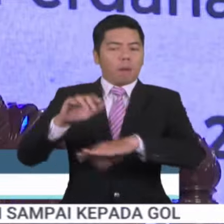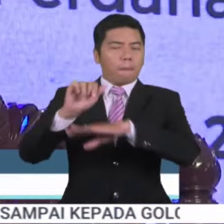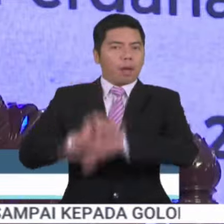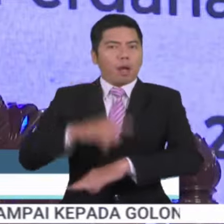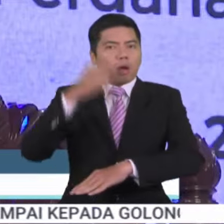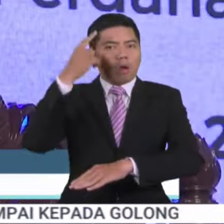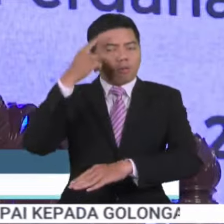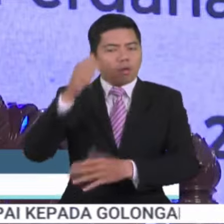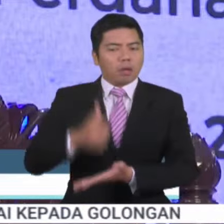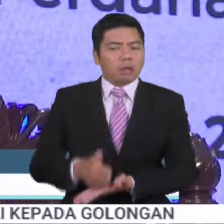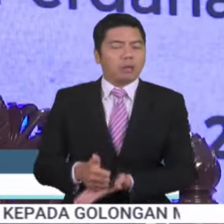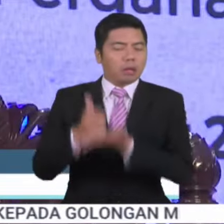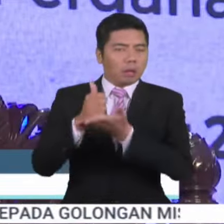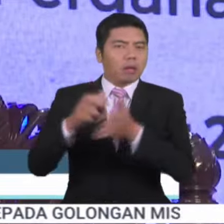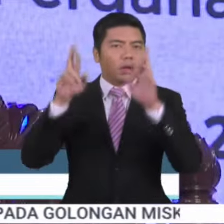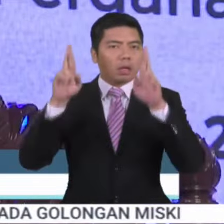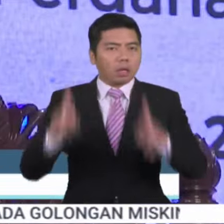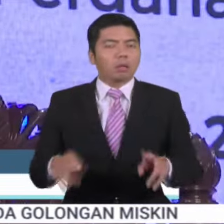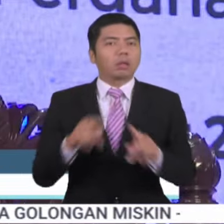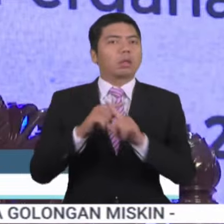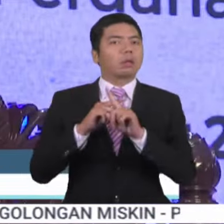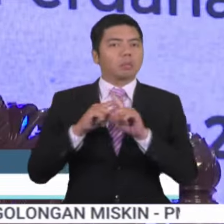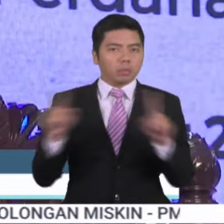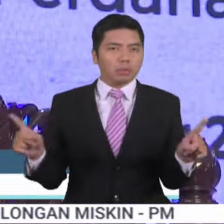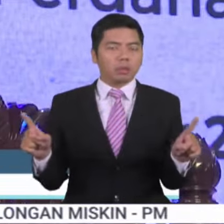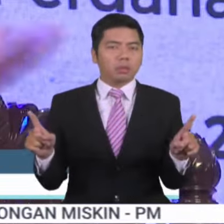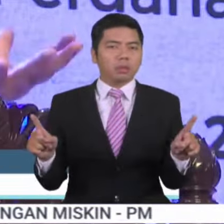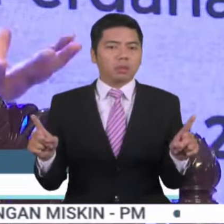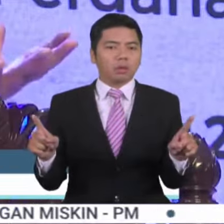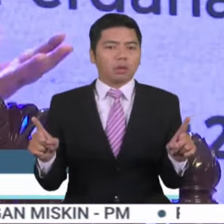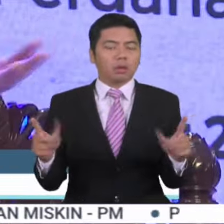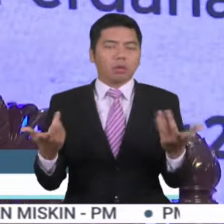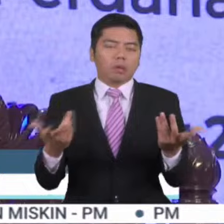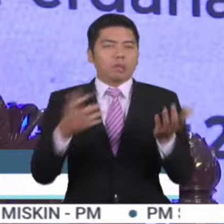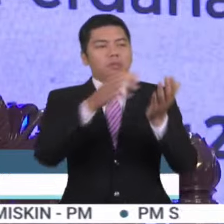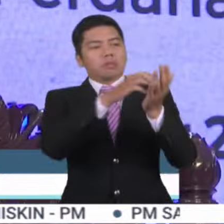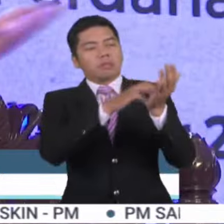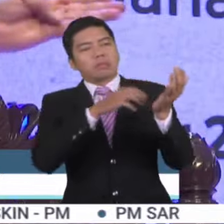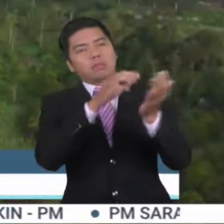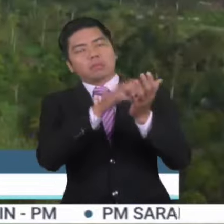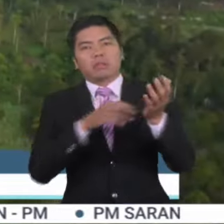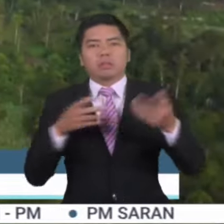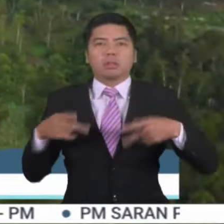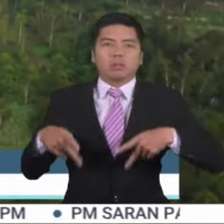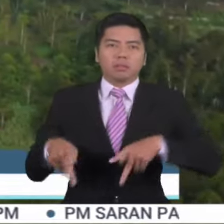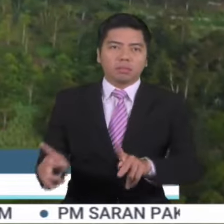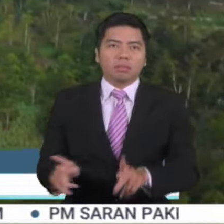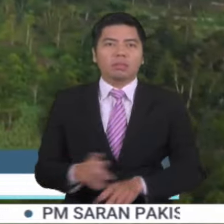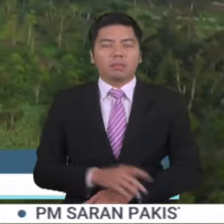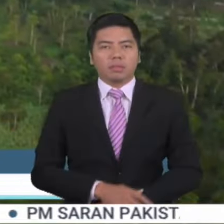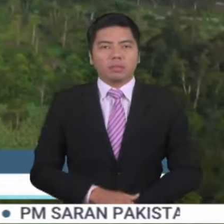untuk membantu rakyat, kemudian ambil kesempatan.